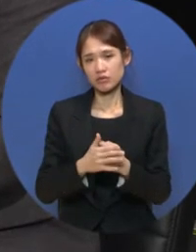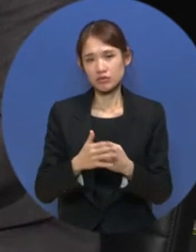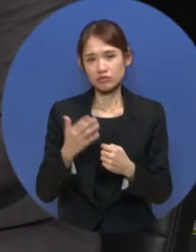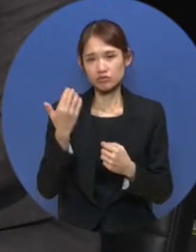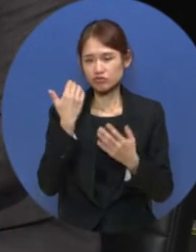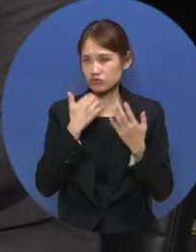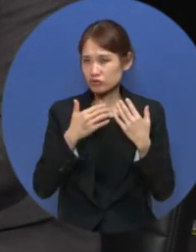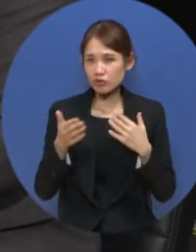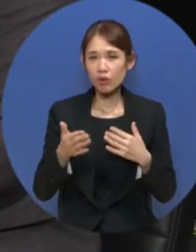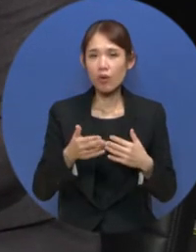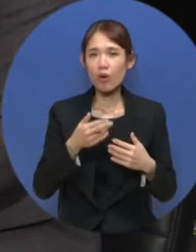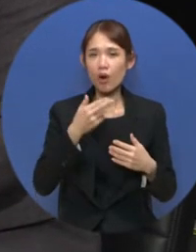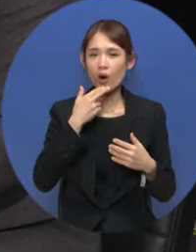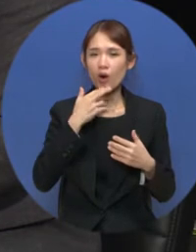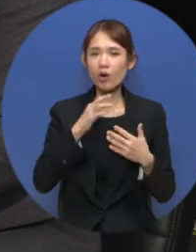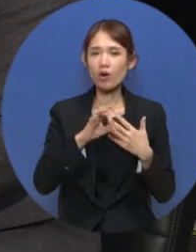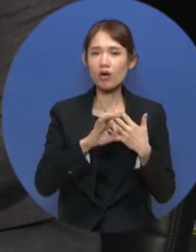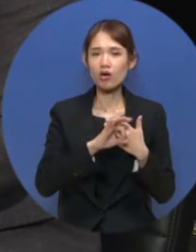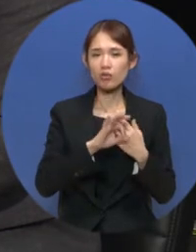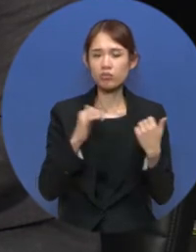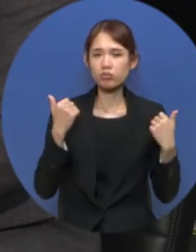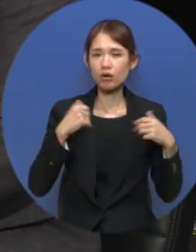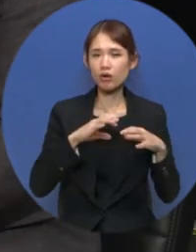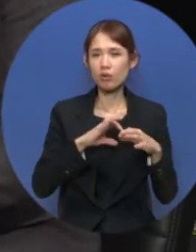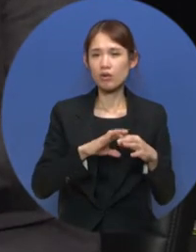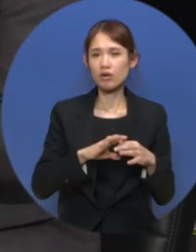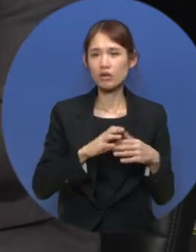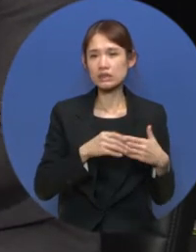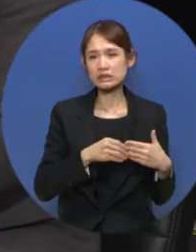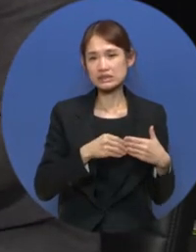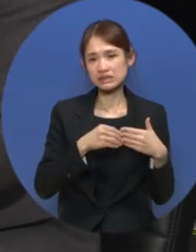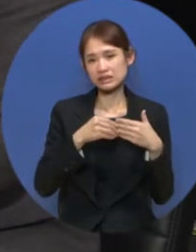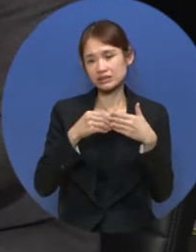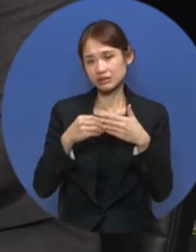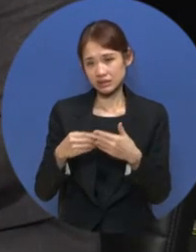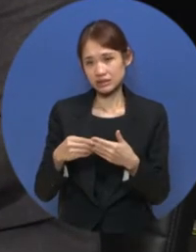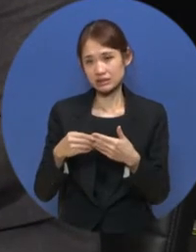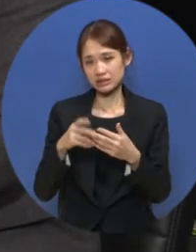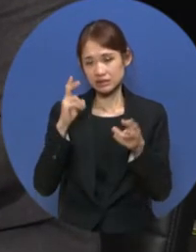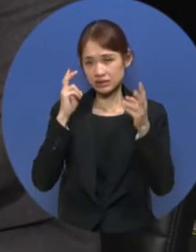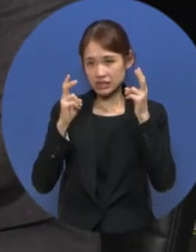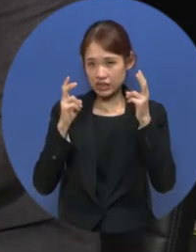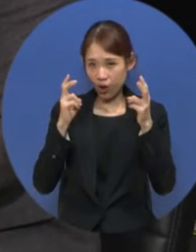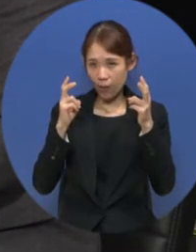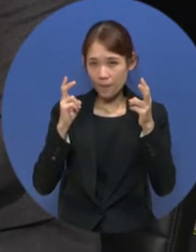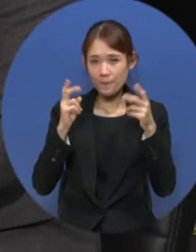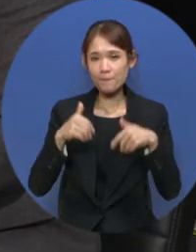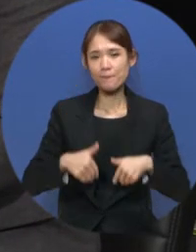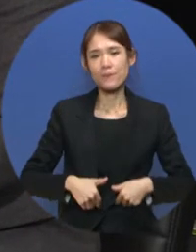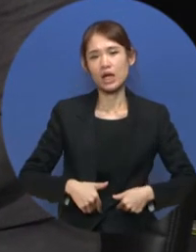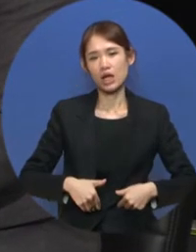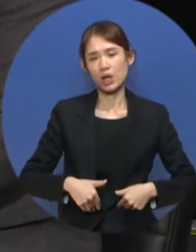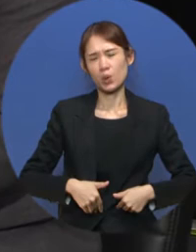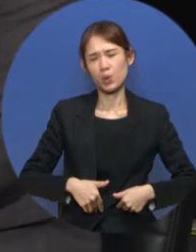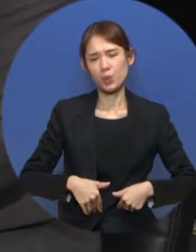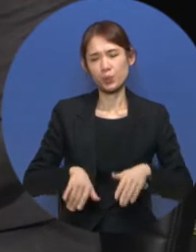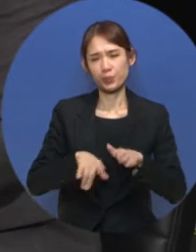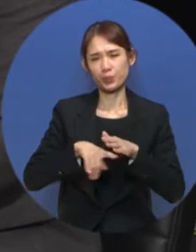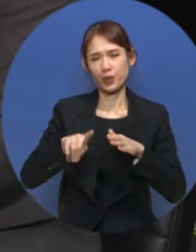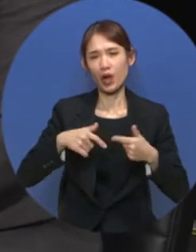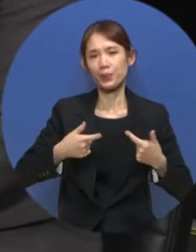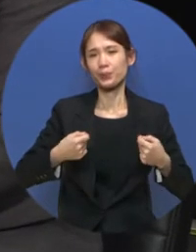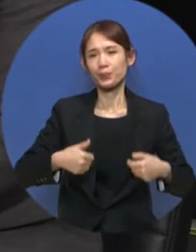안 한다면은 좀 패션 업계에서 그래도 좀 리딩하는 그런 기업이 먼저 이런 부분들에 좀 나서야 되지